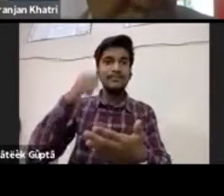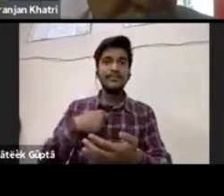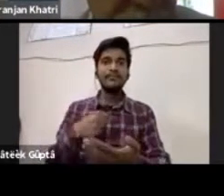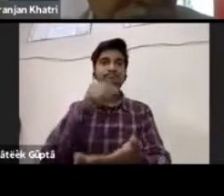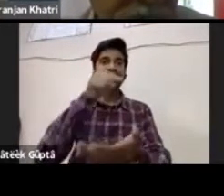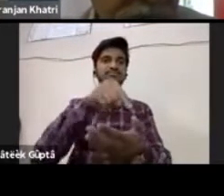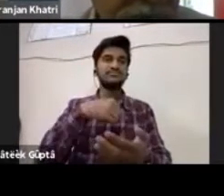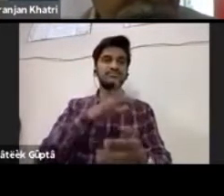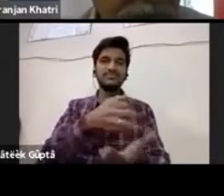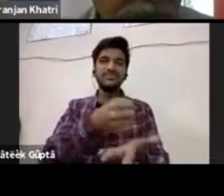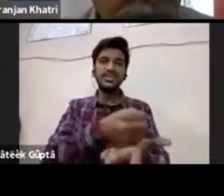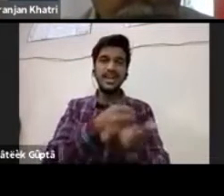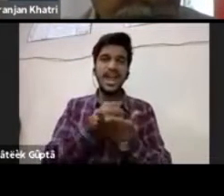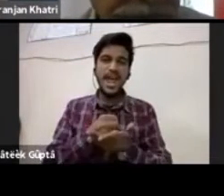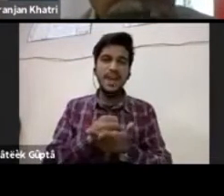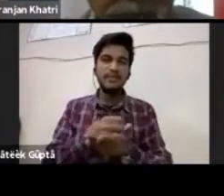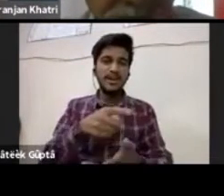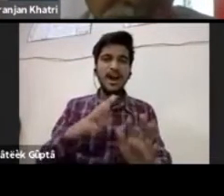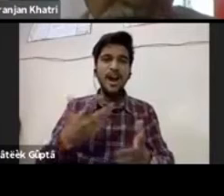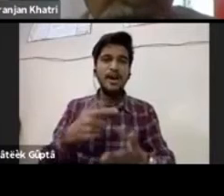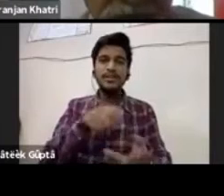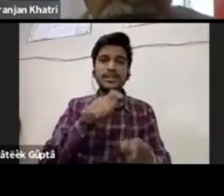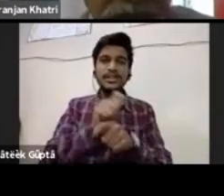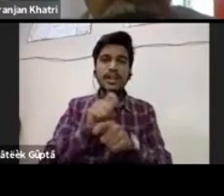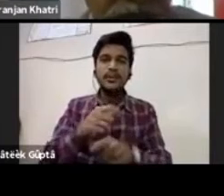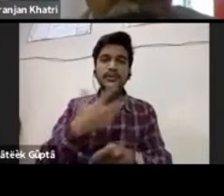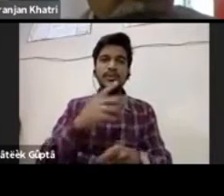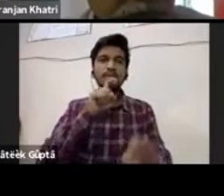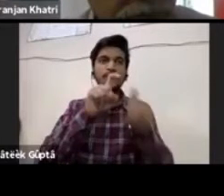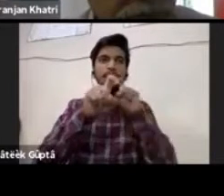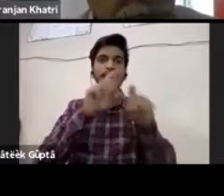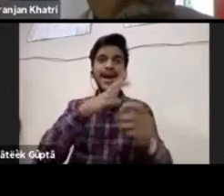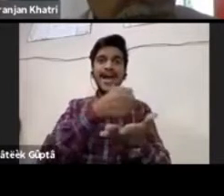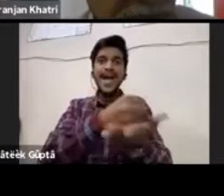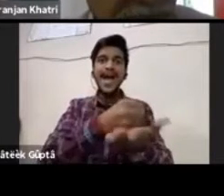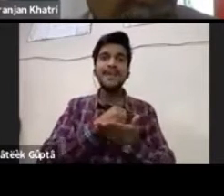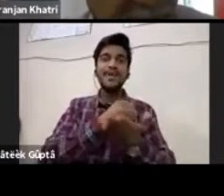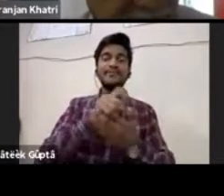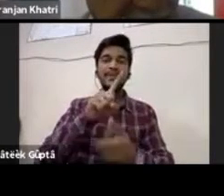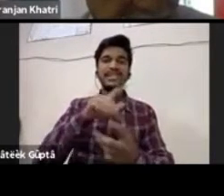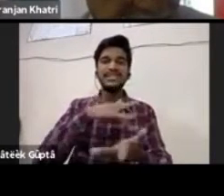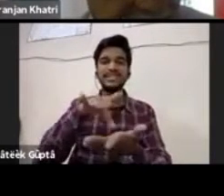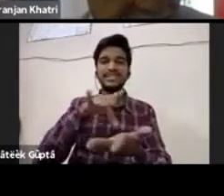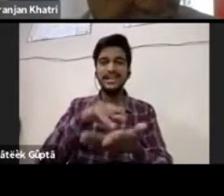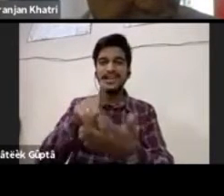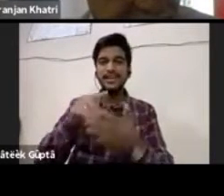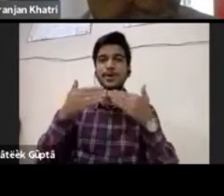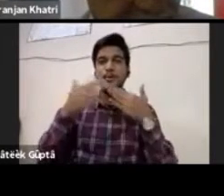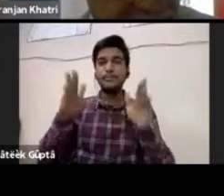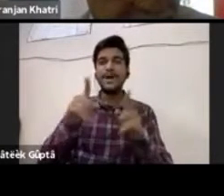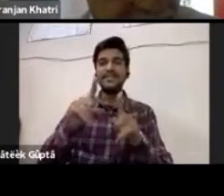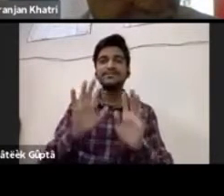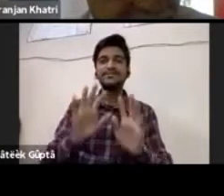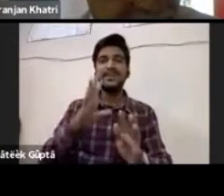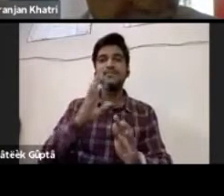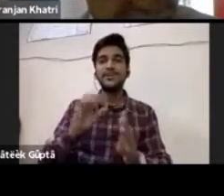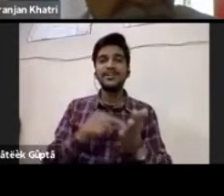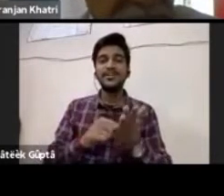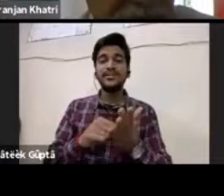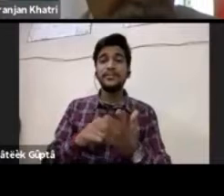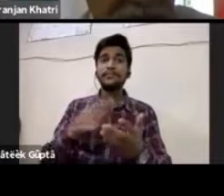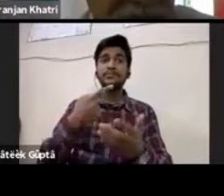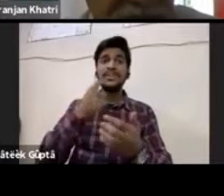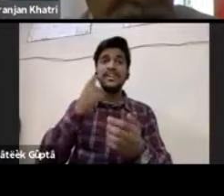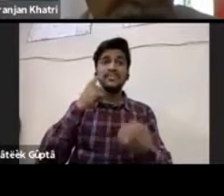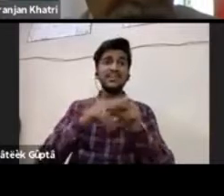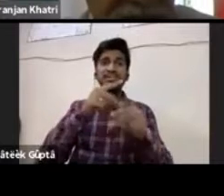हेल्पलाइन सपोर्ट और समथिंग जिस पे हम हमारी क्वेरीज दे पाए, और अगर वो सॉल्व नहीं कर सकते तो किसी रिलायबल सोर्स से